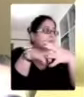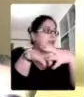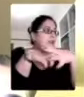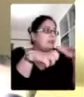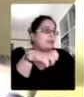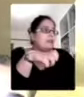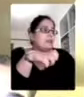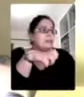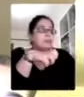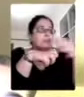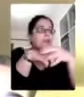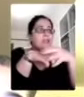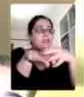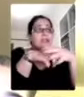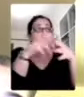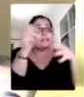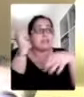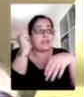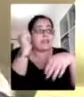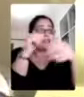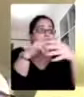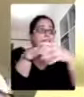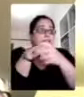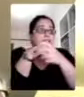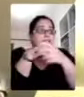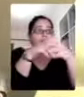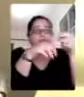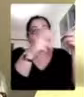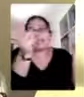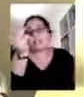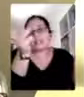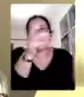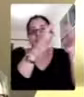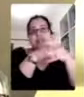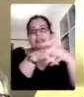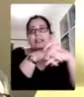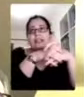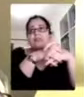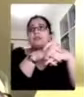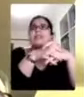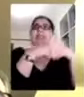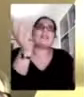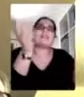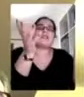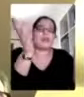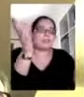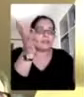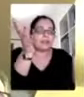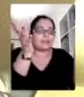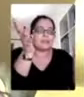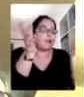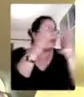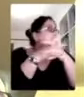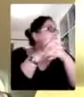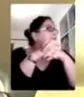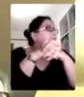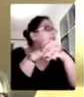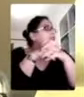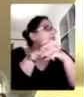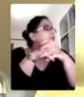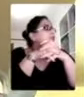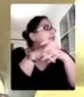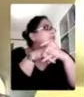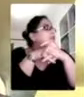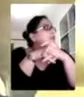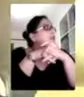hem pipoda sigara içerken de sarma sigara içerken de bunların hepsini de şu anda bıraktım. Pipo haricinde herhangi